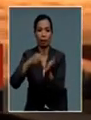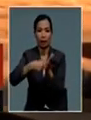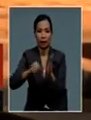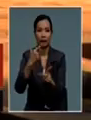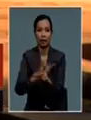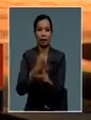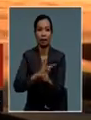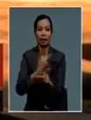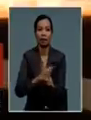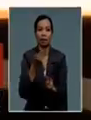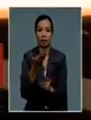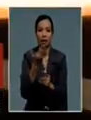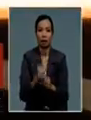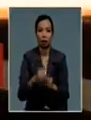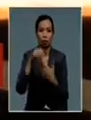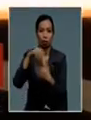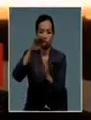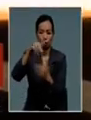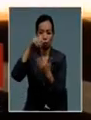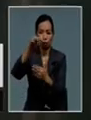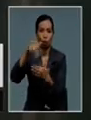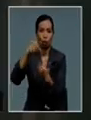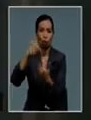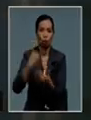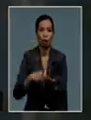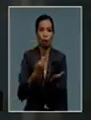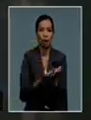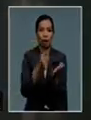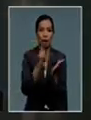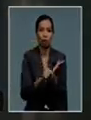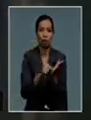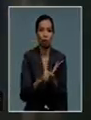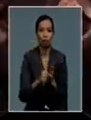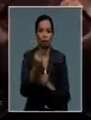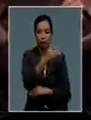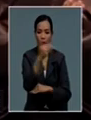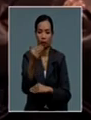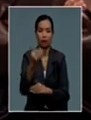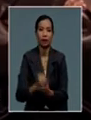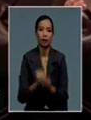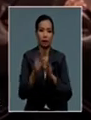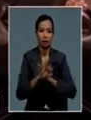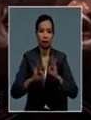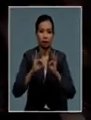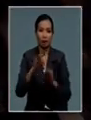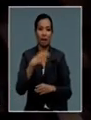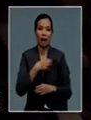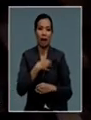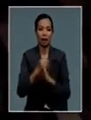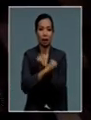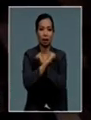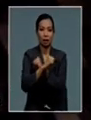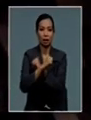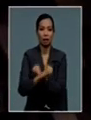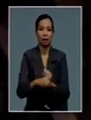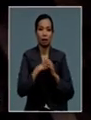าและอลูมิเนียมเพื่อสกัดการไหลเข้าของเหล็กและอลูมิเนียมราคาถูกจากต่างชาติโดยเฉพาะอย่างยิ่งที่เขาต้องการป้องกันเลยก็คือจ